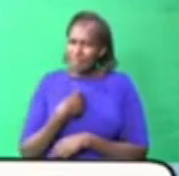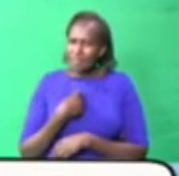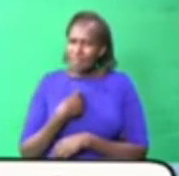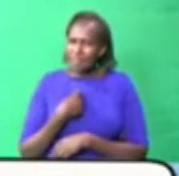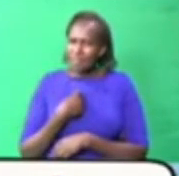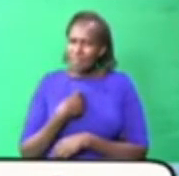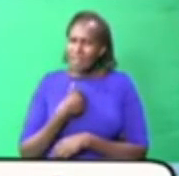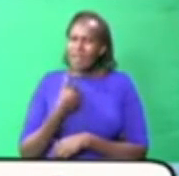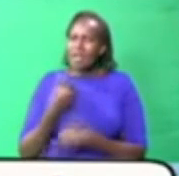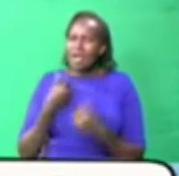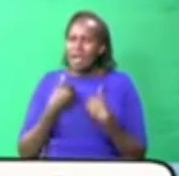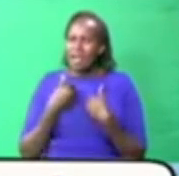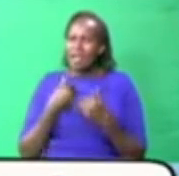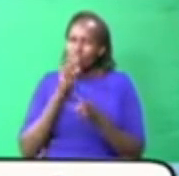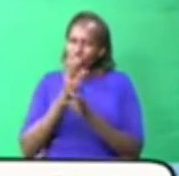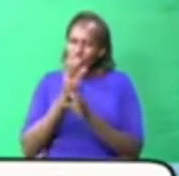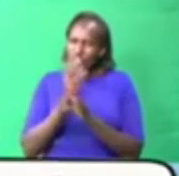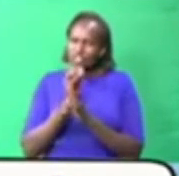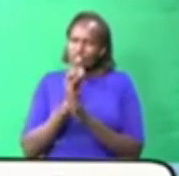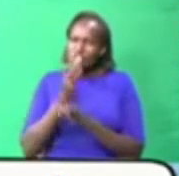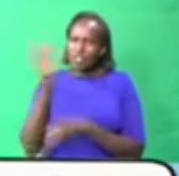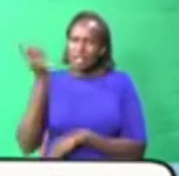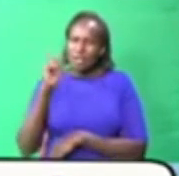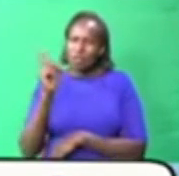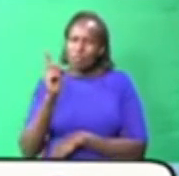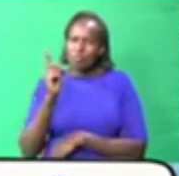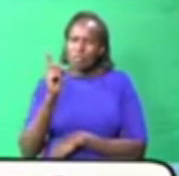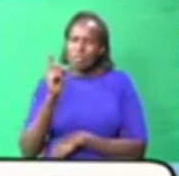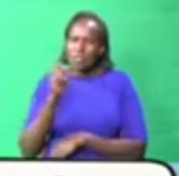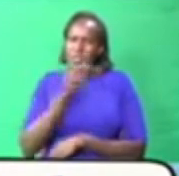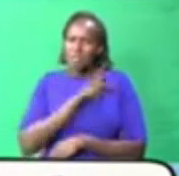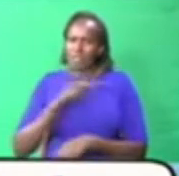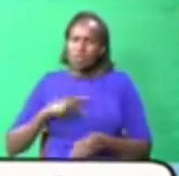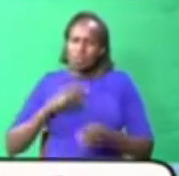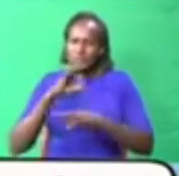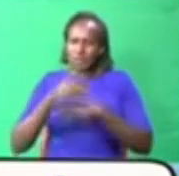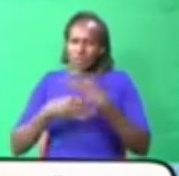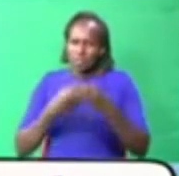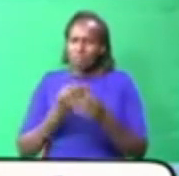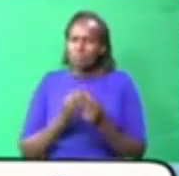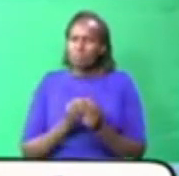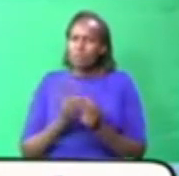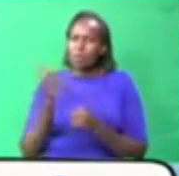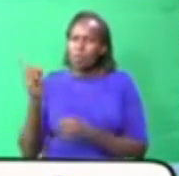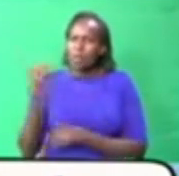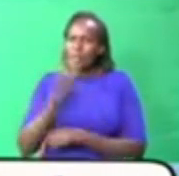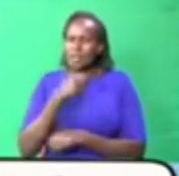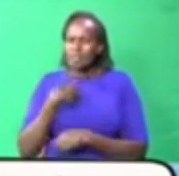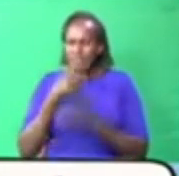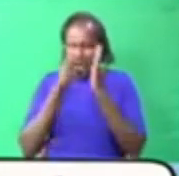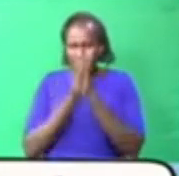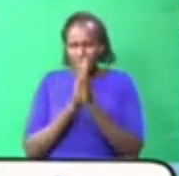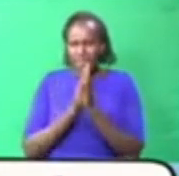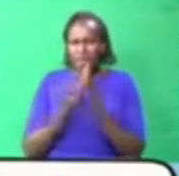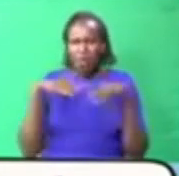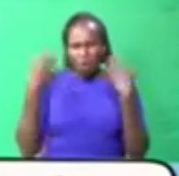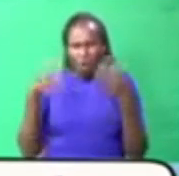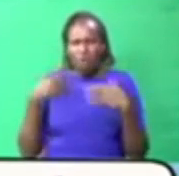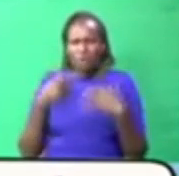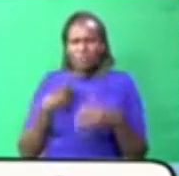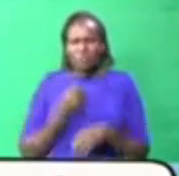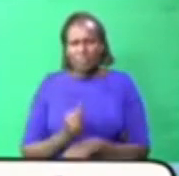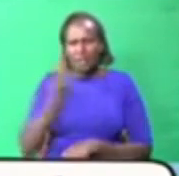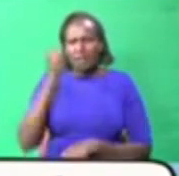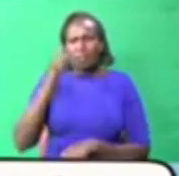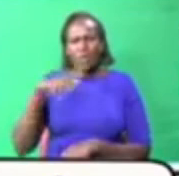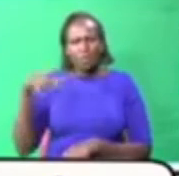na church kule Nairobi, King of Seekers Fellowship kule Dandora. Now, siku moja Mungu nikiomba tu kanisani, sasa nimwacha kila siku naamkia kanisani